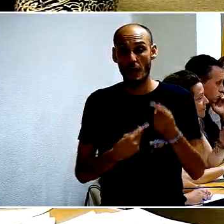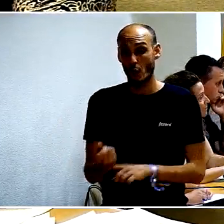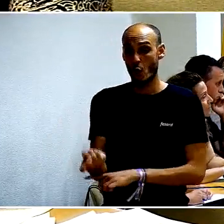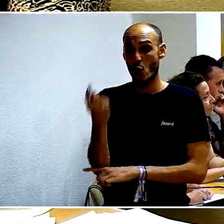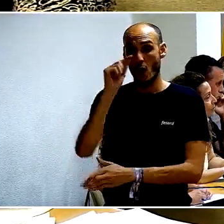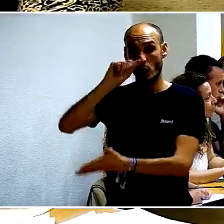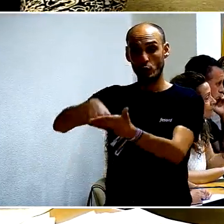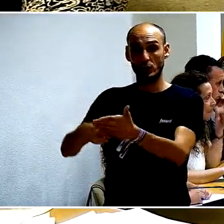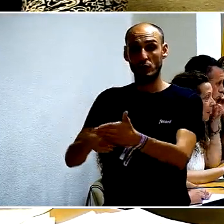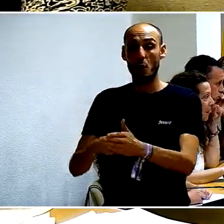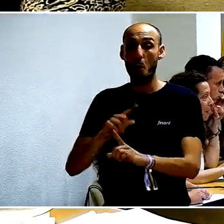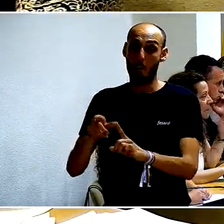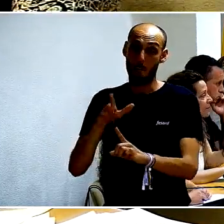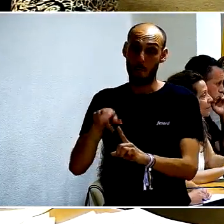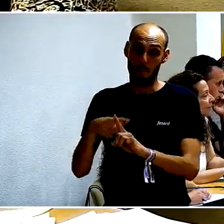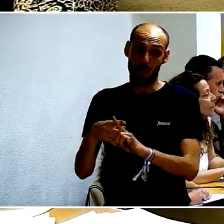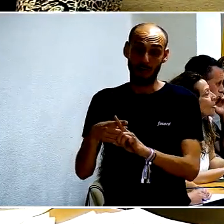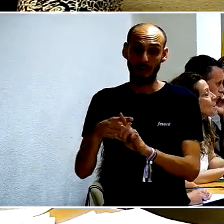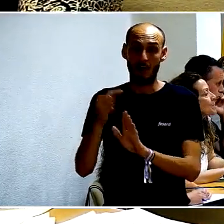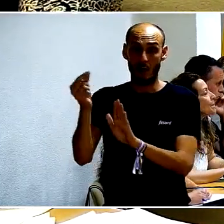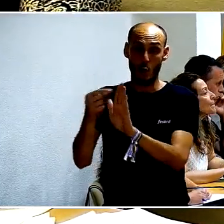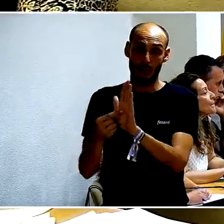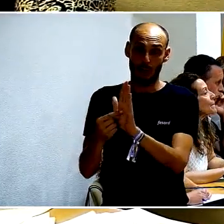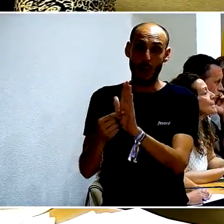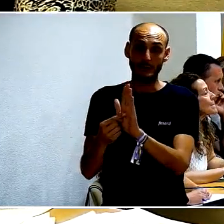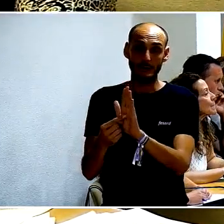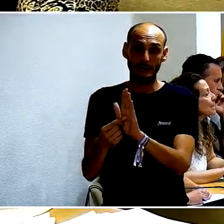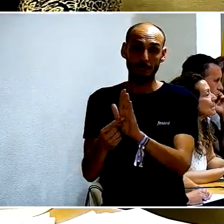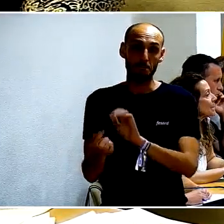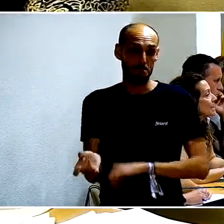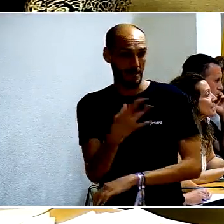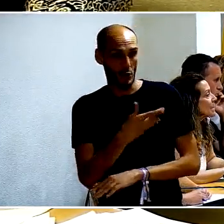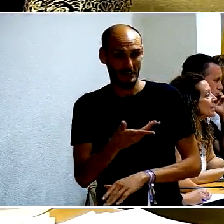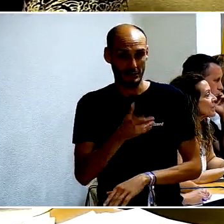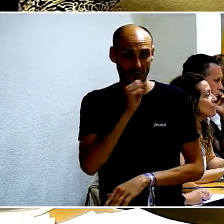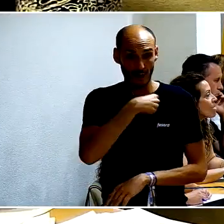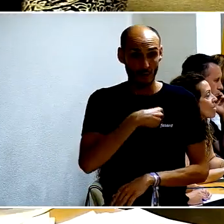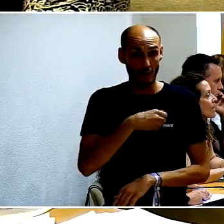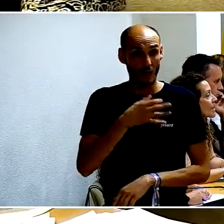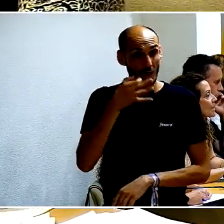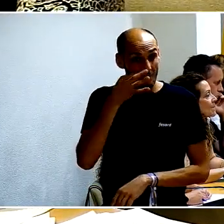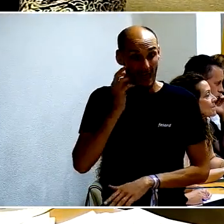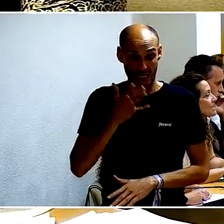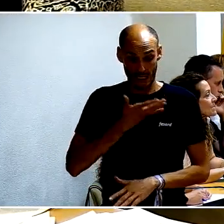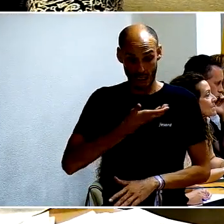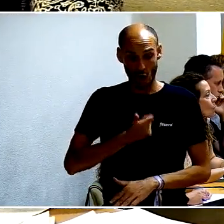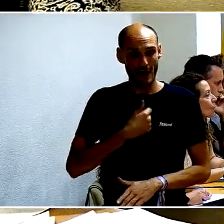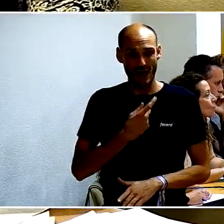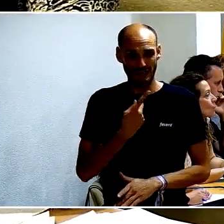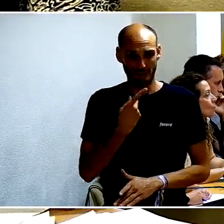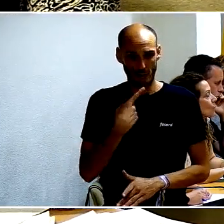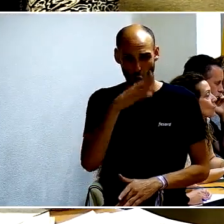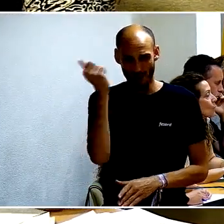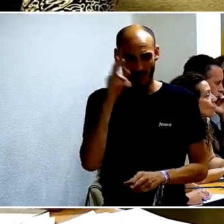estigui en millors condicions que l'anterior. Ja li puc dir que aquesta regidora no se li oblida ni un mes a l'any, i si vol li torno a dir que li